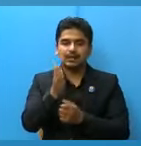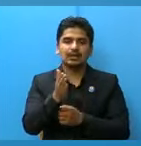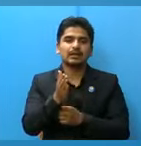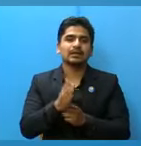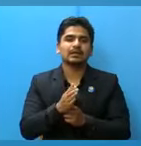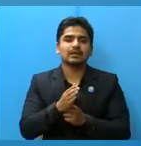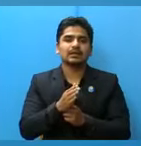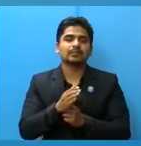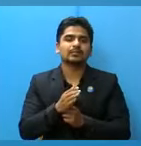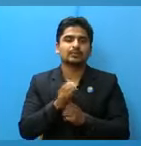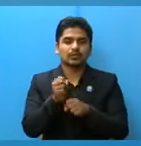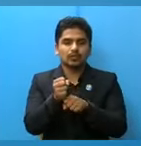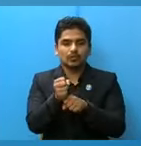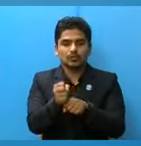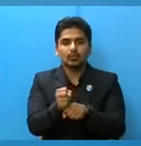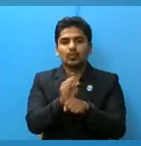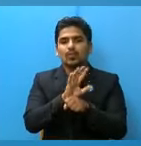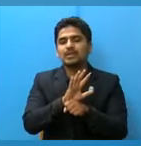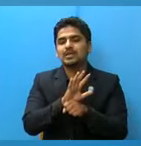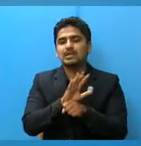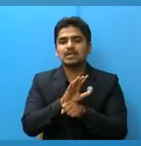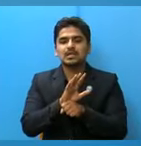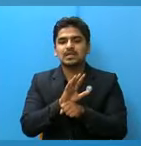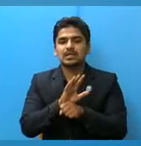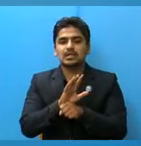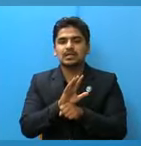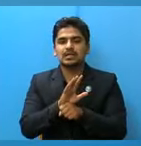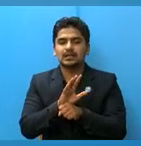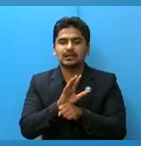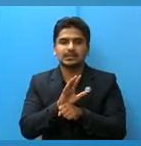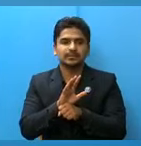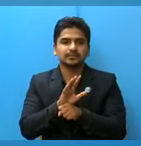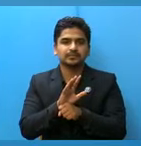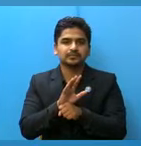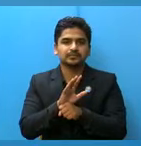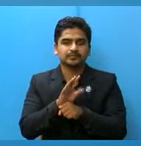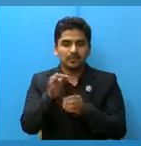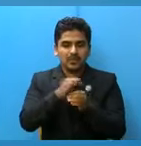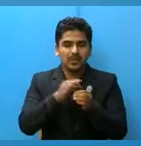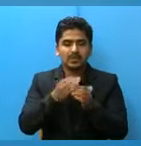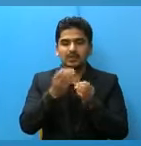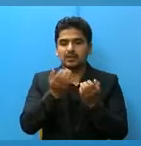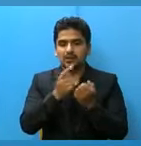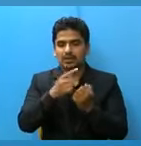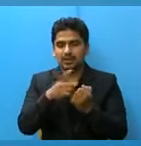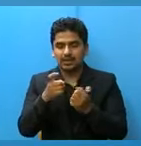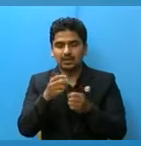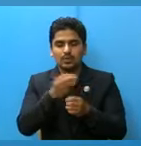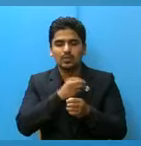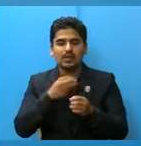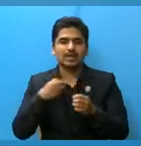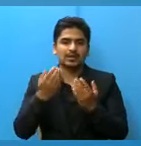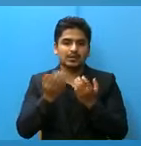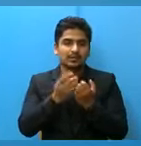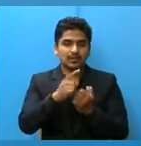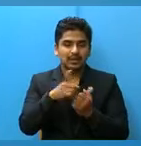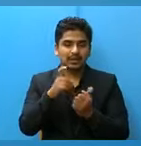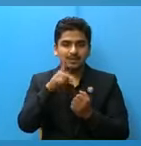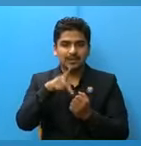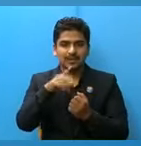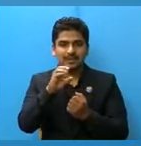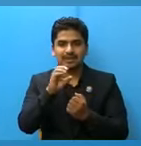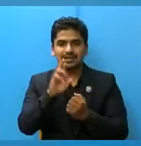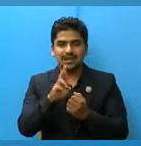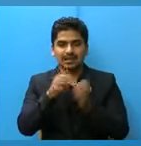यो कोबीट को व्यवस्तापन को लागी उवचार को लागी PCR